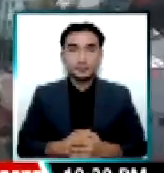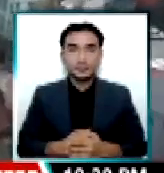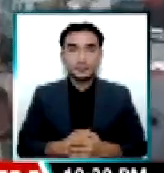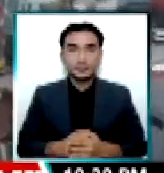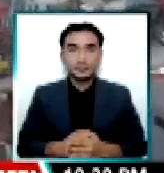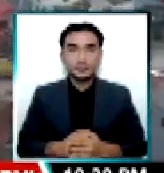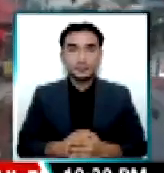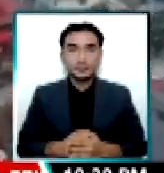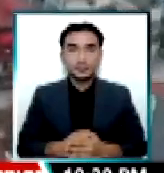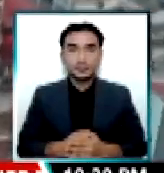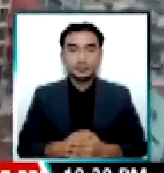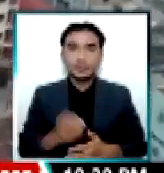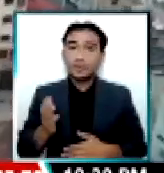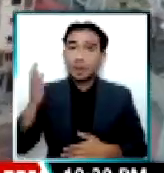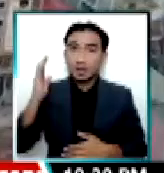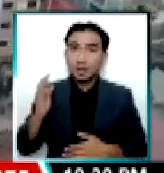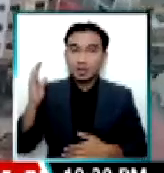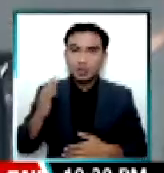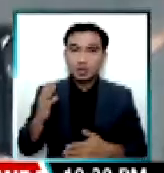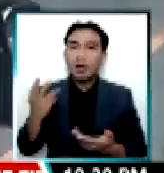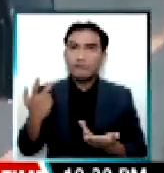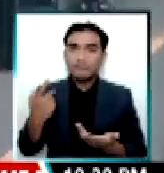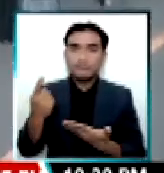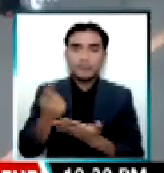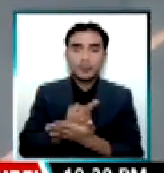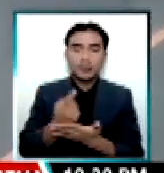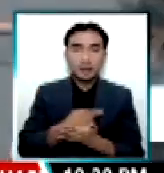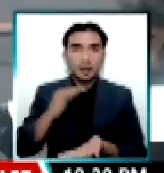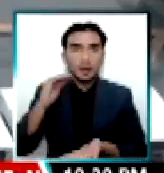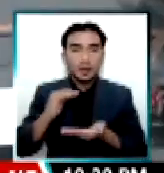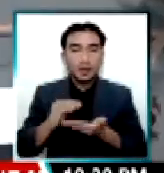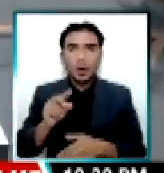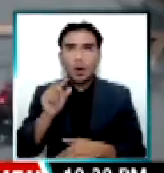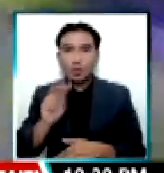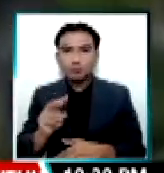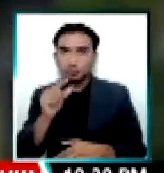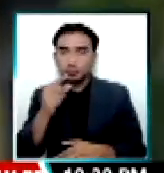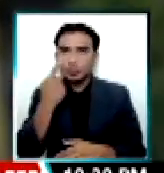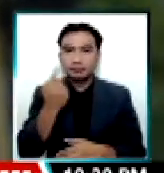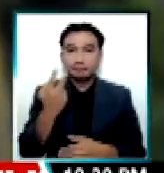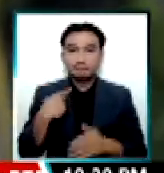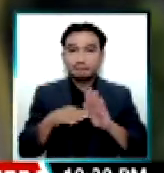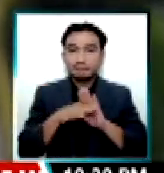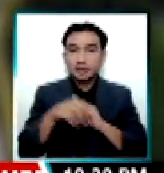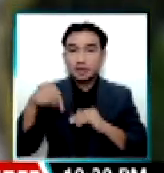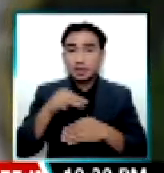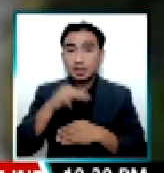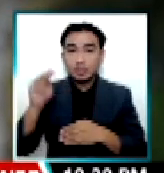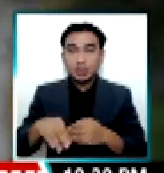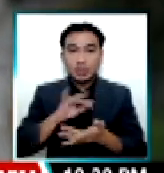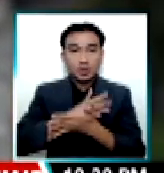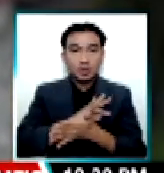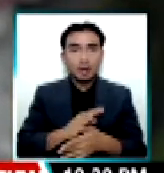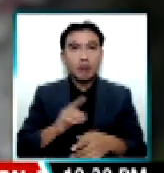Kung noong mga nakaraang linggo ay paunti-unti sa tig 10% lang ang pagtaas ng COVID-19 cases sa Metro Manila, nitong nakalipas sa 7 araw,